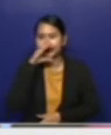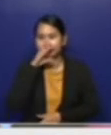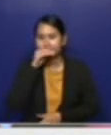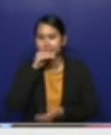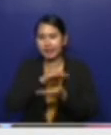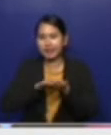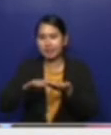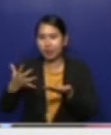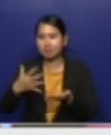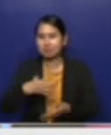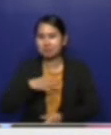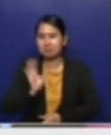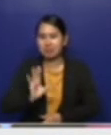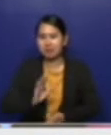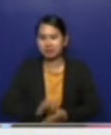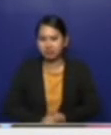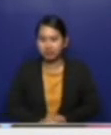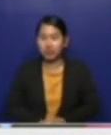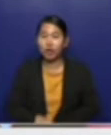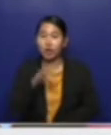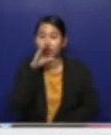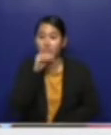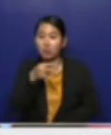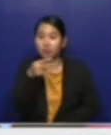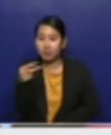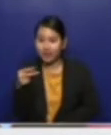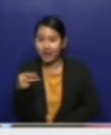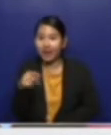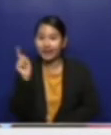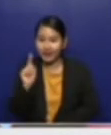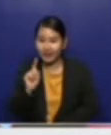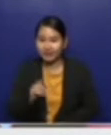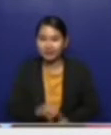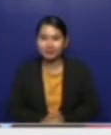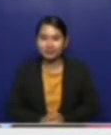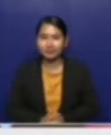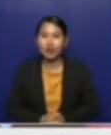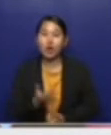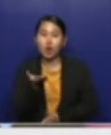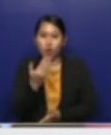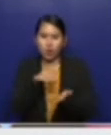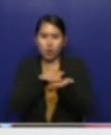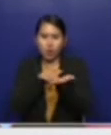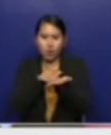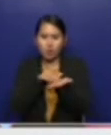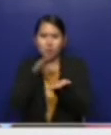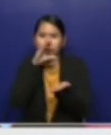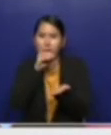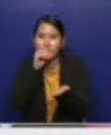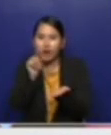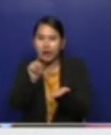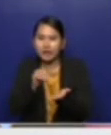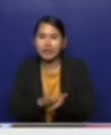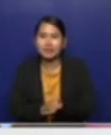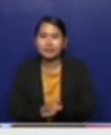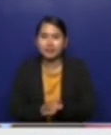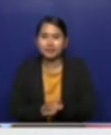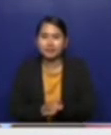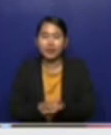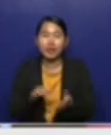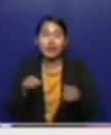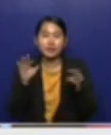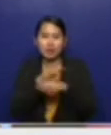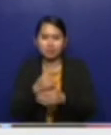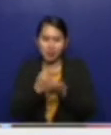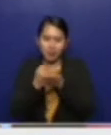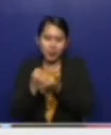าพภาษาภาษิตบ้านเราบอกว่าจะเตะหมูขออภัยที่พูดอย่างนั้นเตะหมูเข้าปากใครบางคนเพ